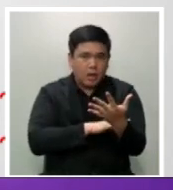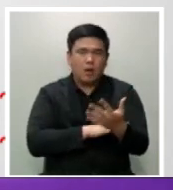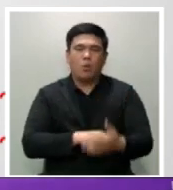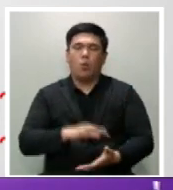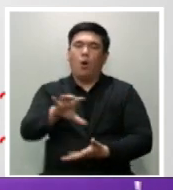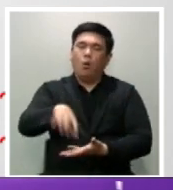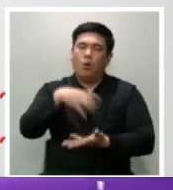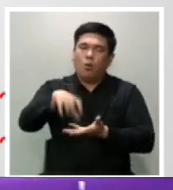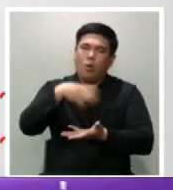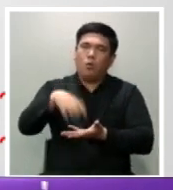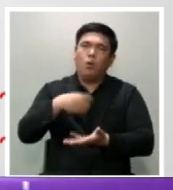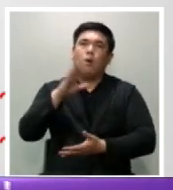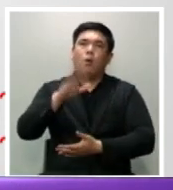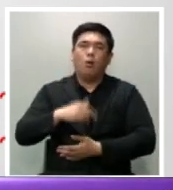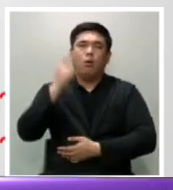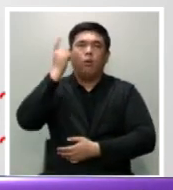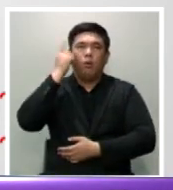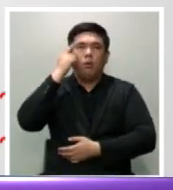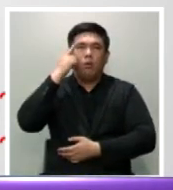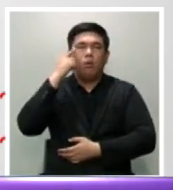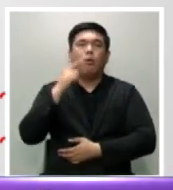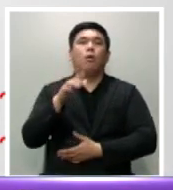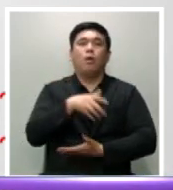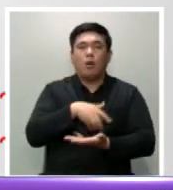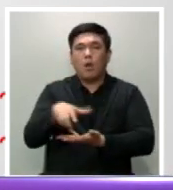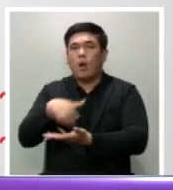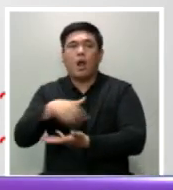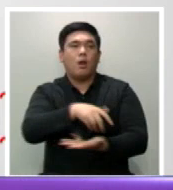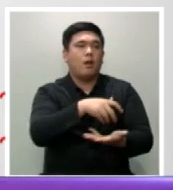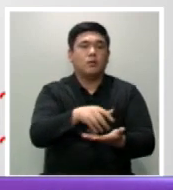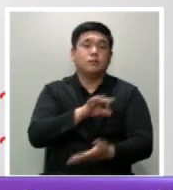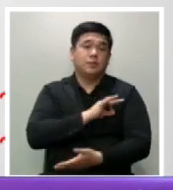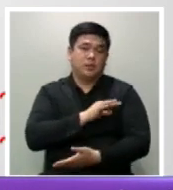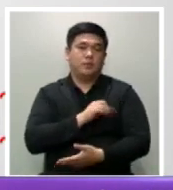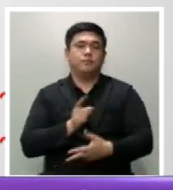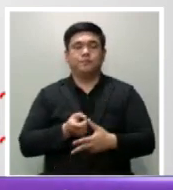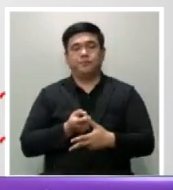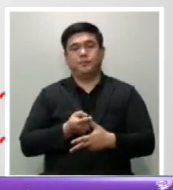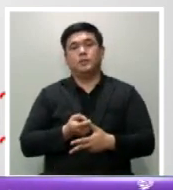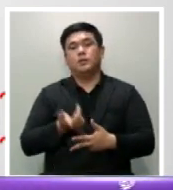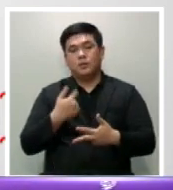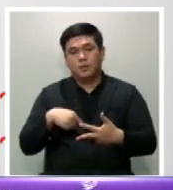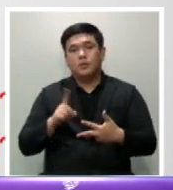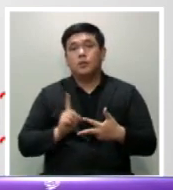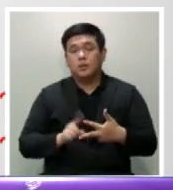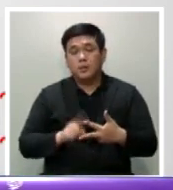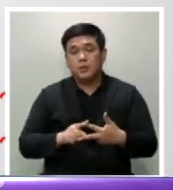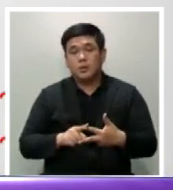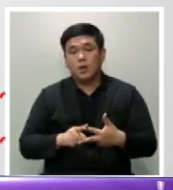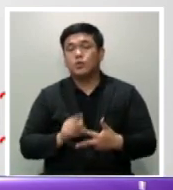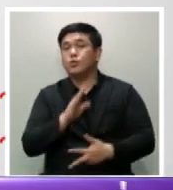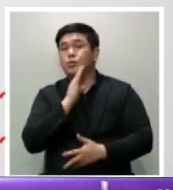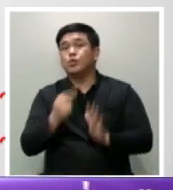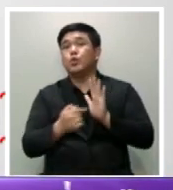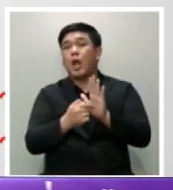ฟังหมดว่ามันเกิดอะไรขึ้นก็อย่างที่ผมมาเล่าท่านนี่แหละสองแล้วในกรณีนี้เนี่ยเกิดสมมุติว่